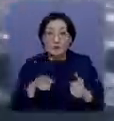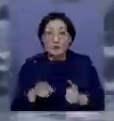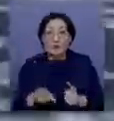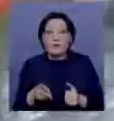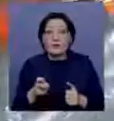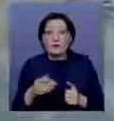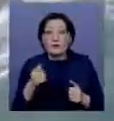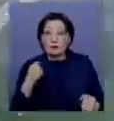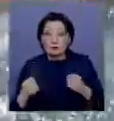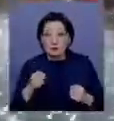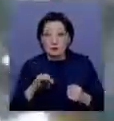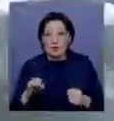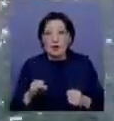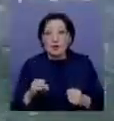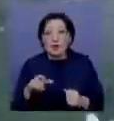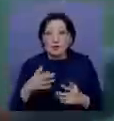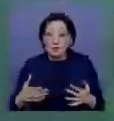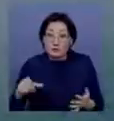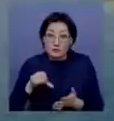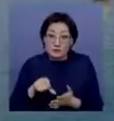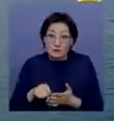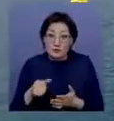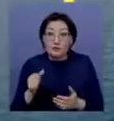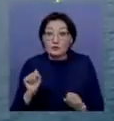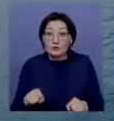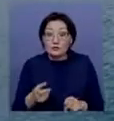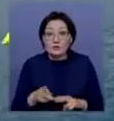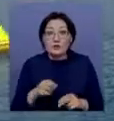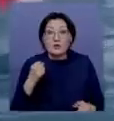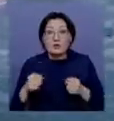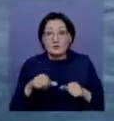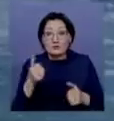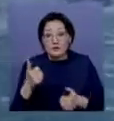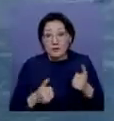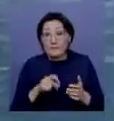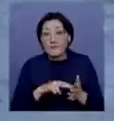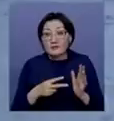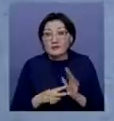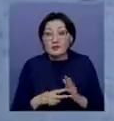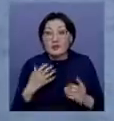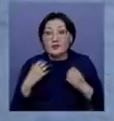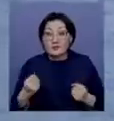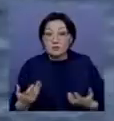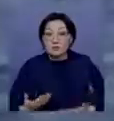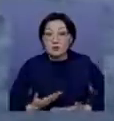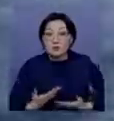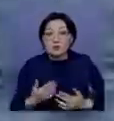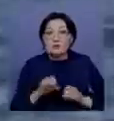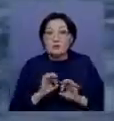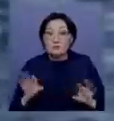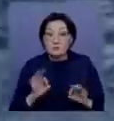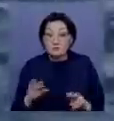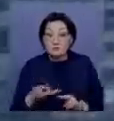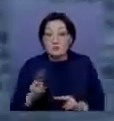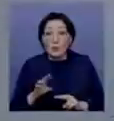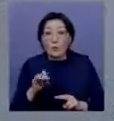1200-ге жуық спортшы мен әуесқойлар қатысып бақтарын сынай алады. Ал спорттық жарыстың мақсаты салауатты өмір салтын насихаттау. Айта